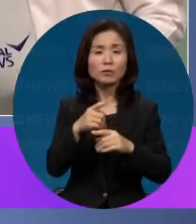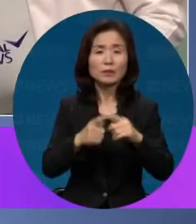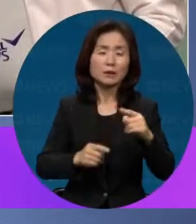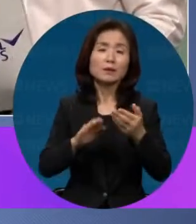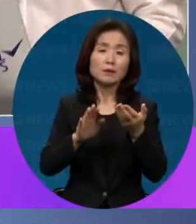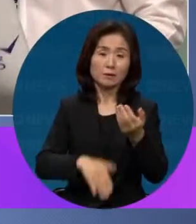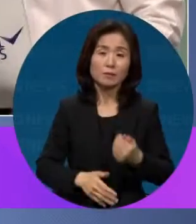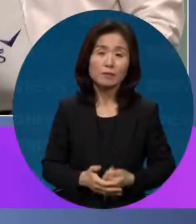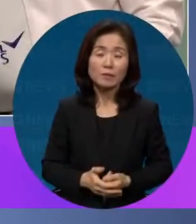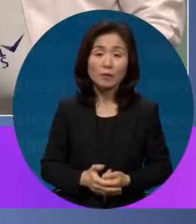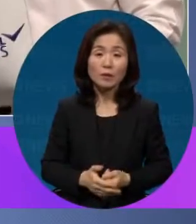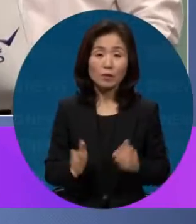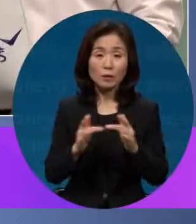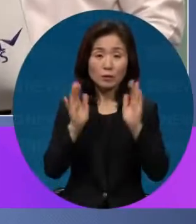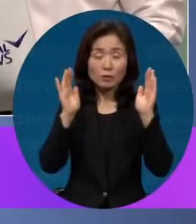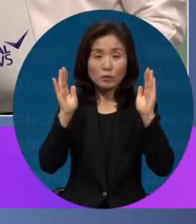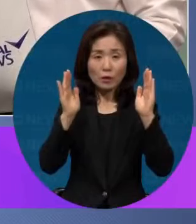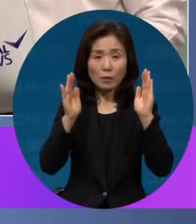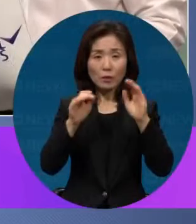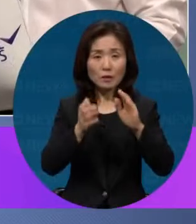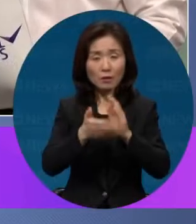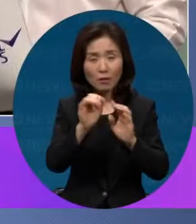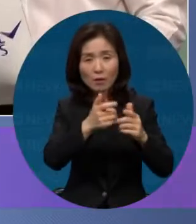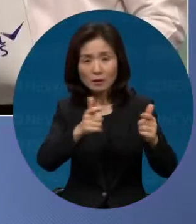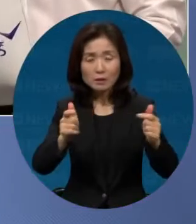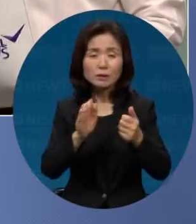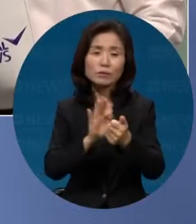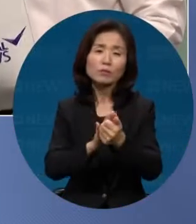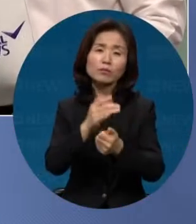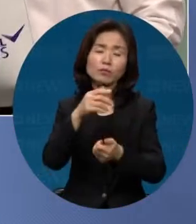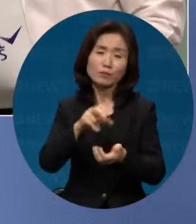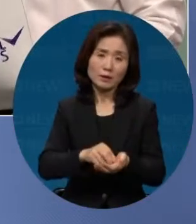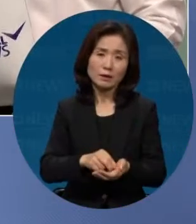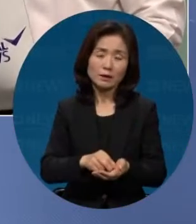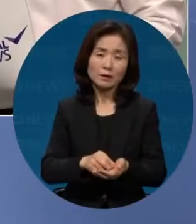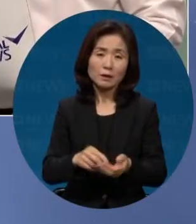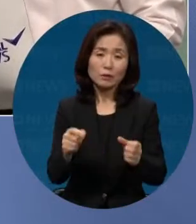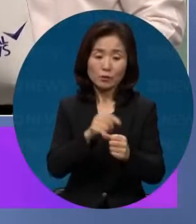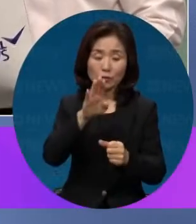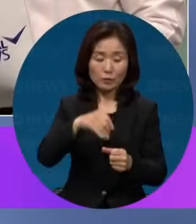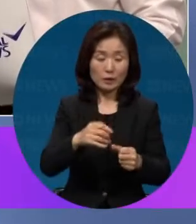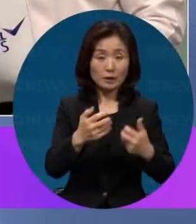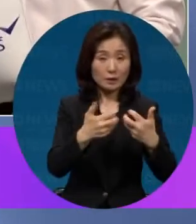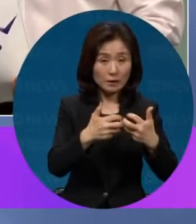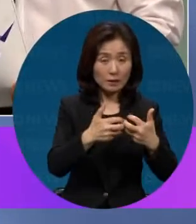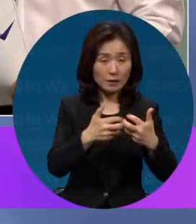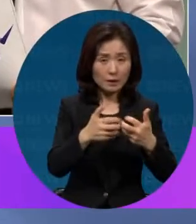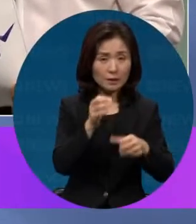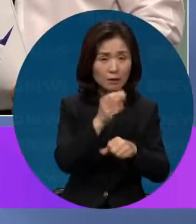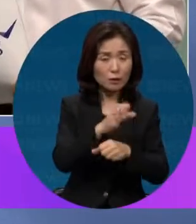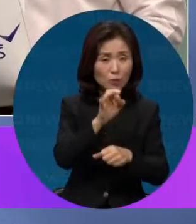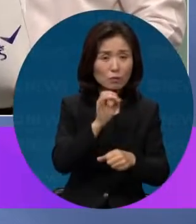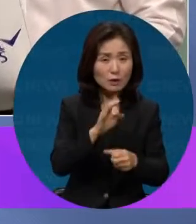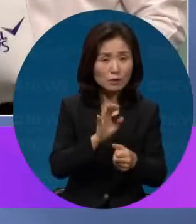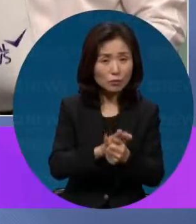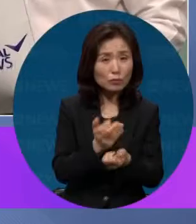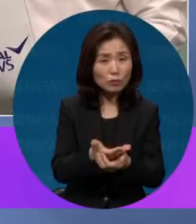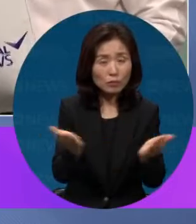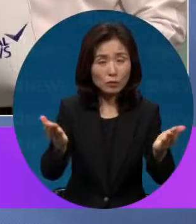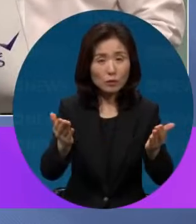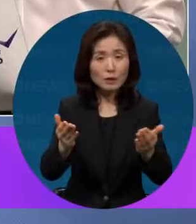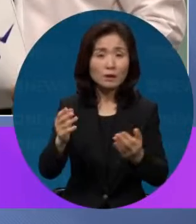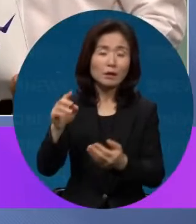않았습니다 2 원격 써빙 프라 지원도 문제인데요 이 교육부가 디지털기기 마련 비움 만 제공 을 했을 뿐 기계를